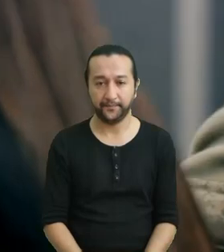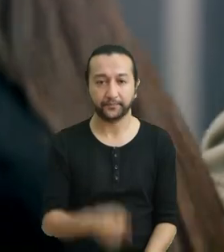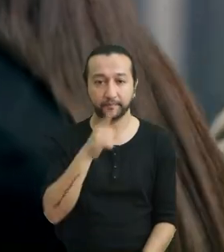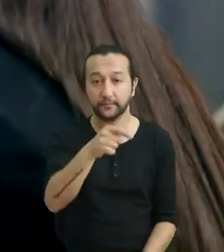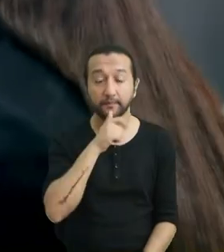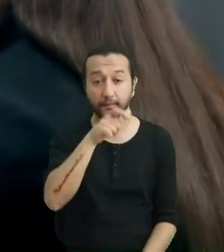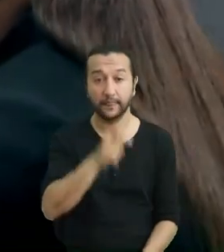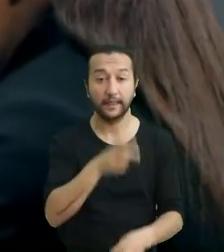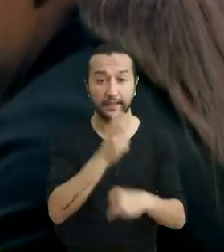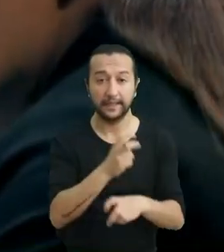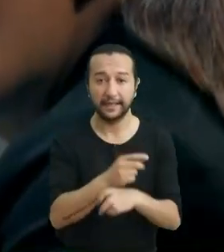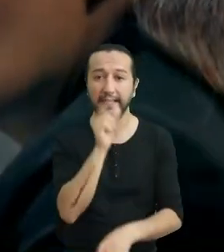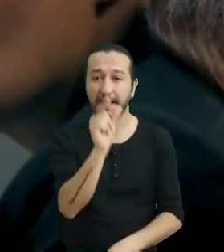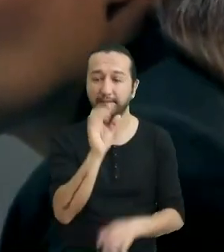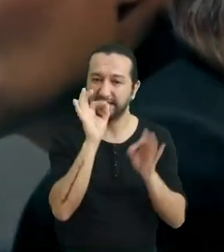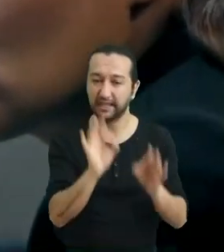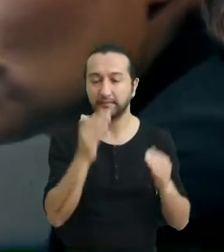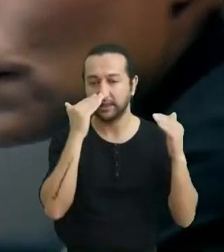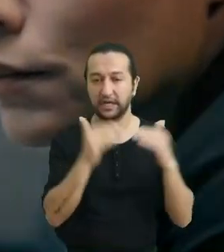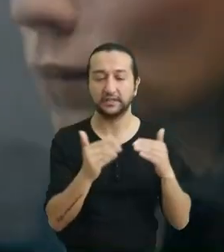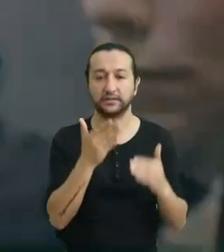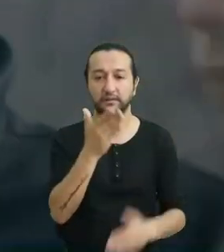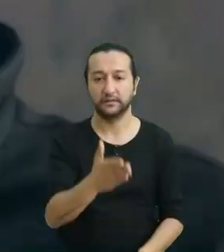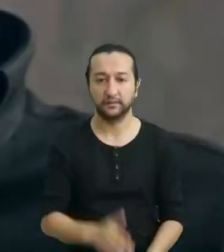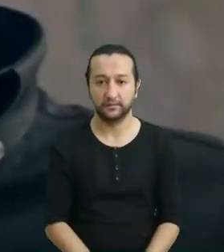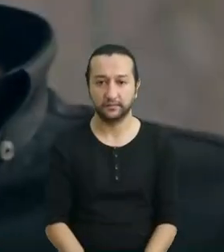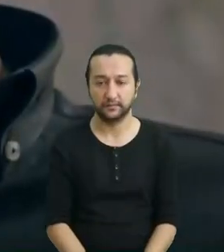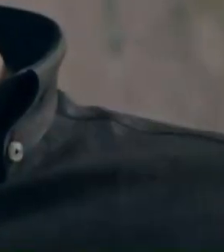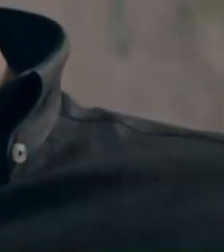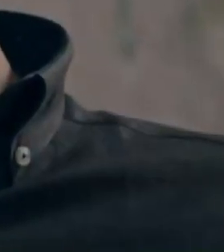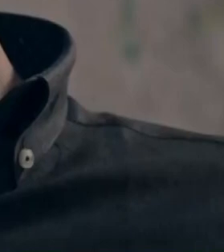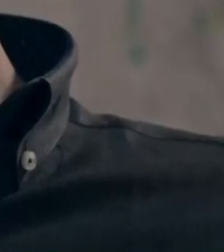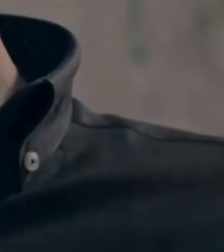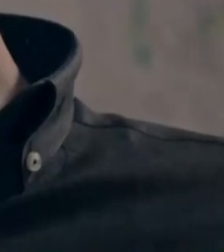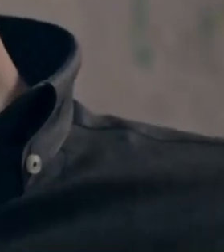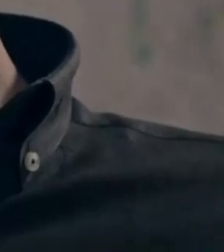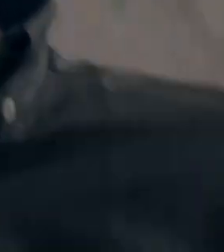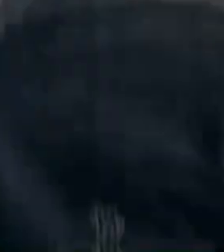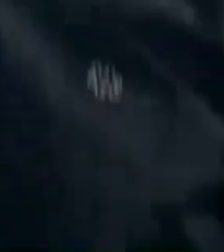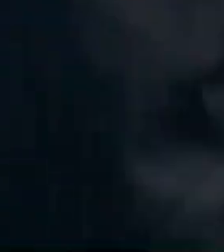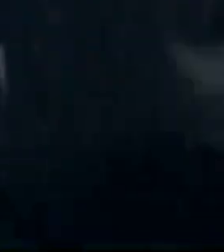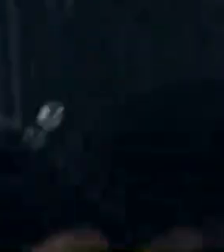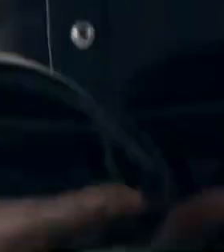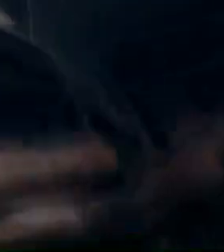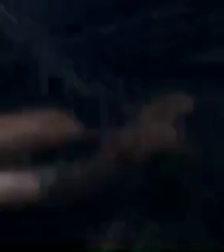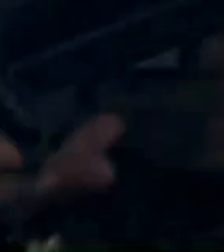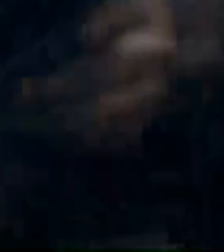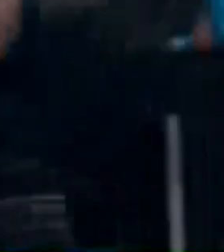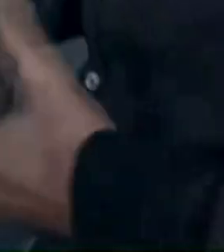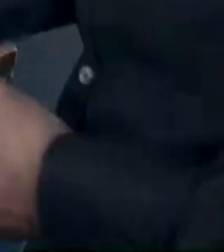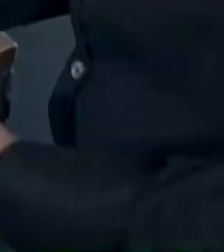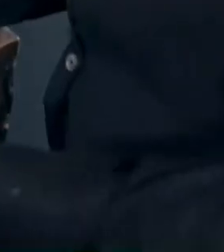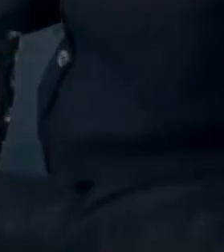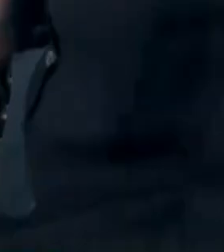Bu adam tehlike kelimesinin tam karşılığı. Asaf'ın elinde kahverengi eski bir ajanda.